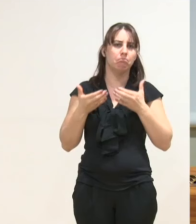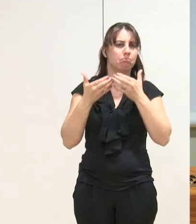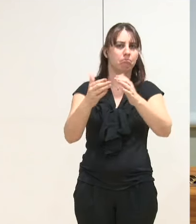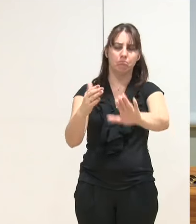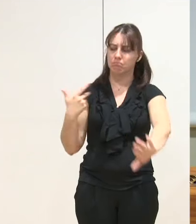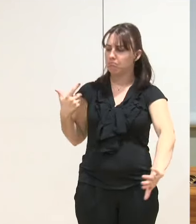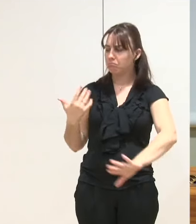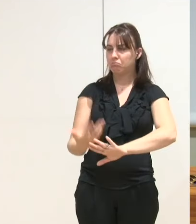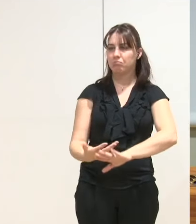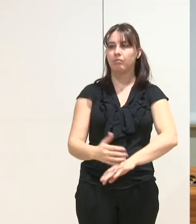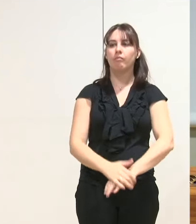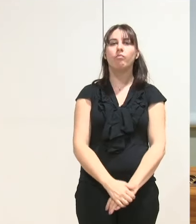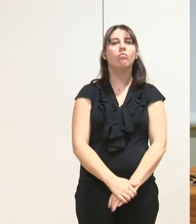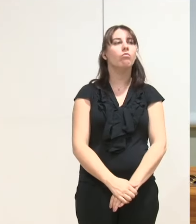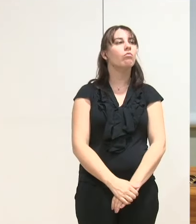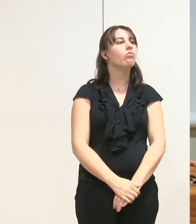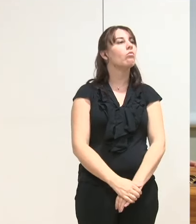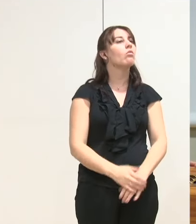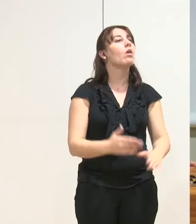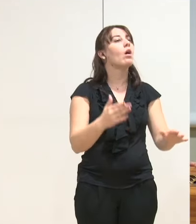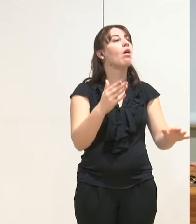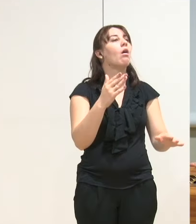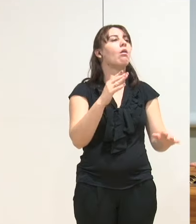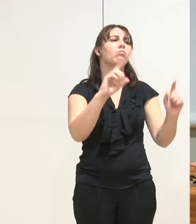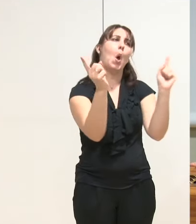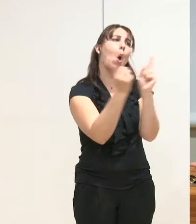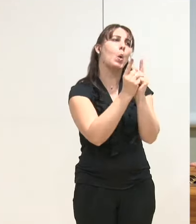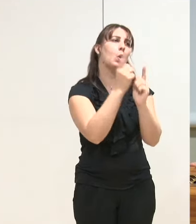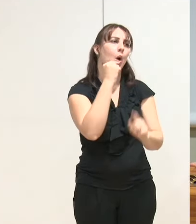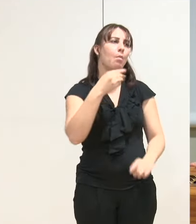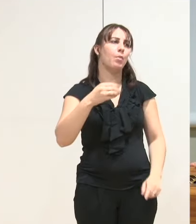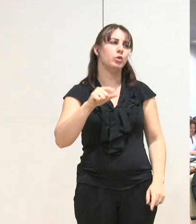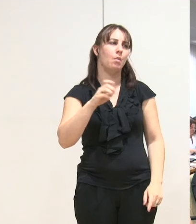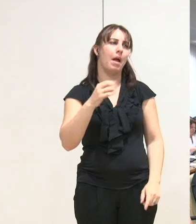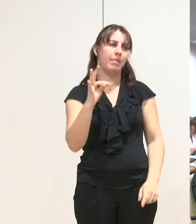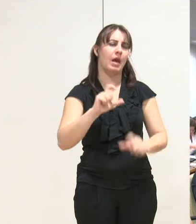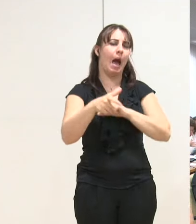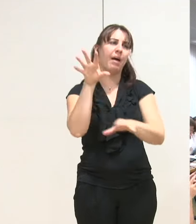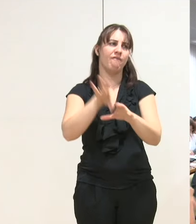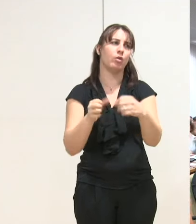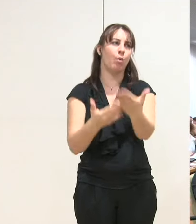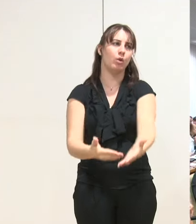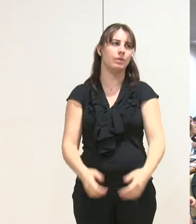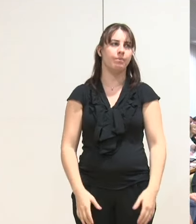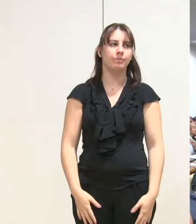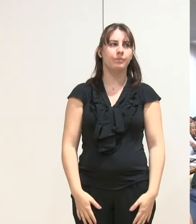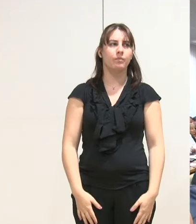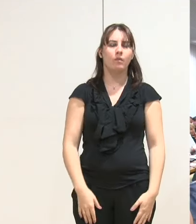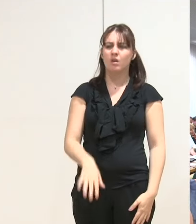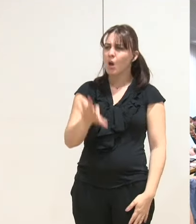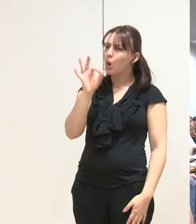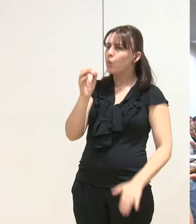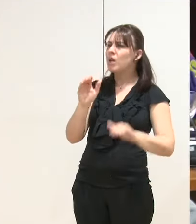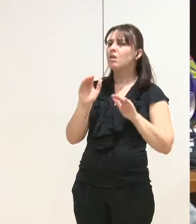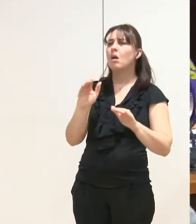euh je suis pas sûr que ça alors une toute petite réponse monsieur balb et on passe au vote oui je vais je vais répondre quand même à